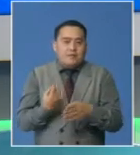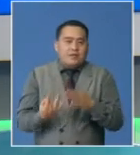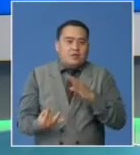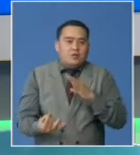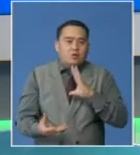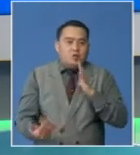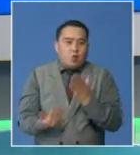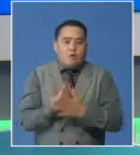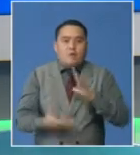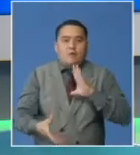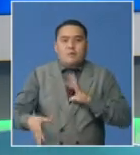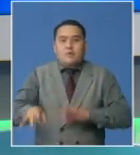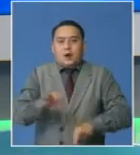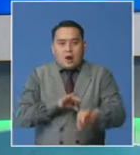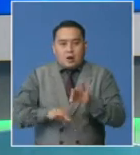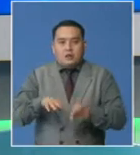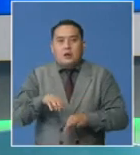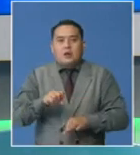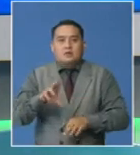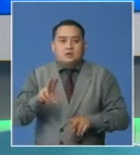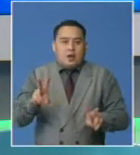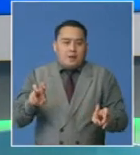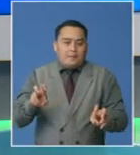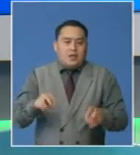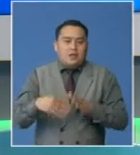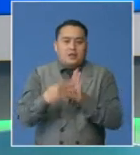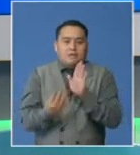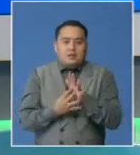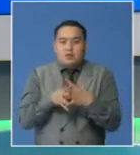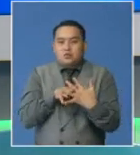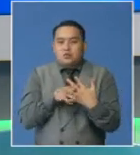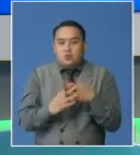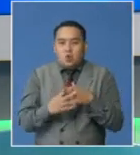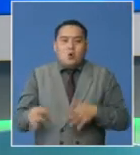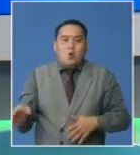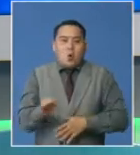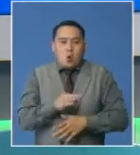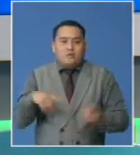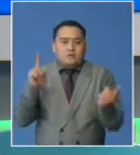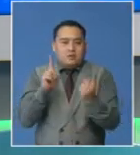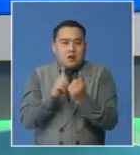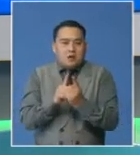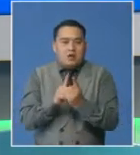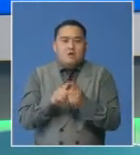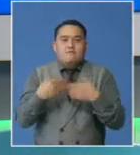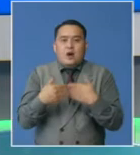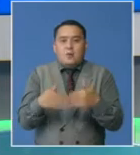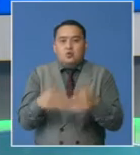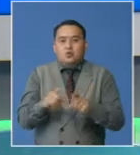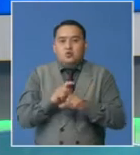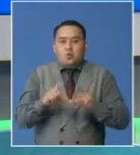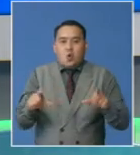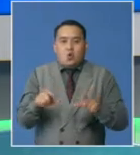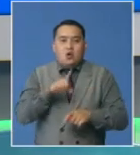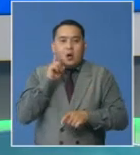нового проекта «Трасса». Его организаторы уже побывали в 19 населенных пунктах области, где встретились с выпускниками школ и